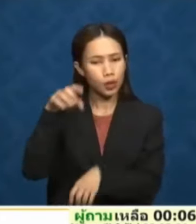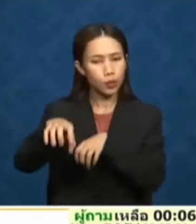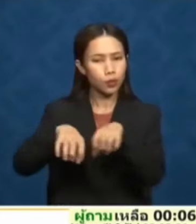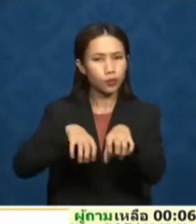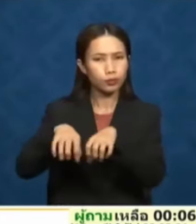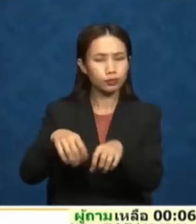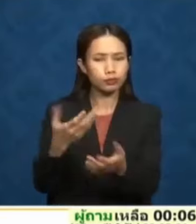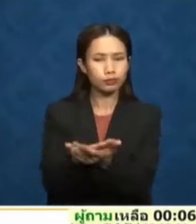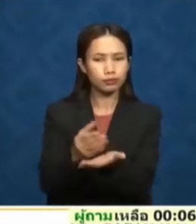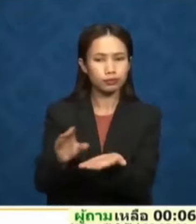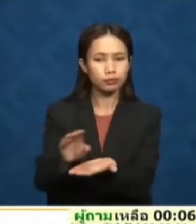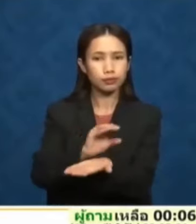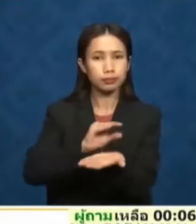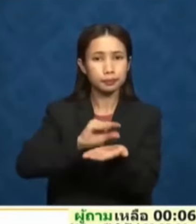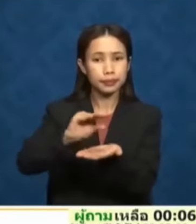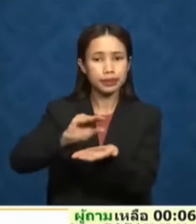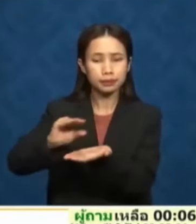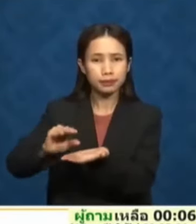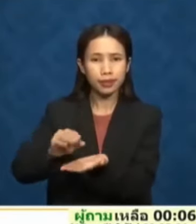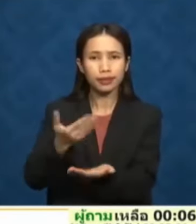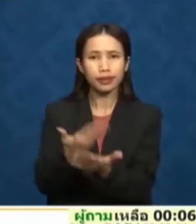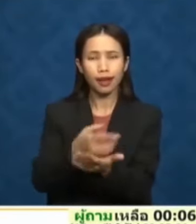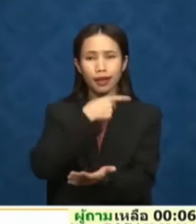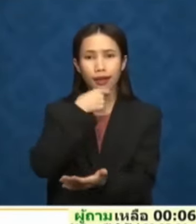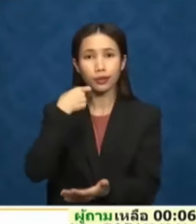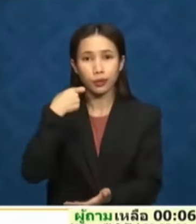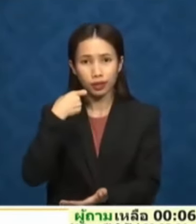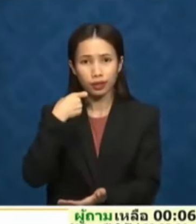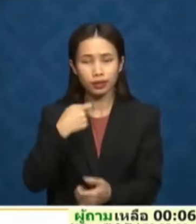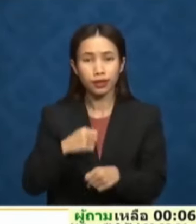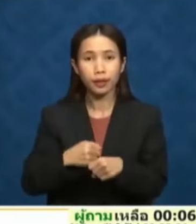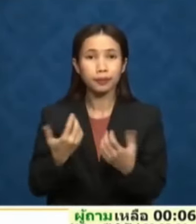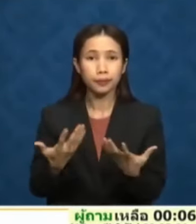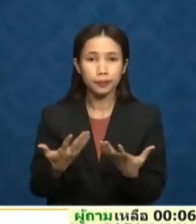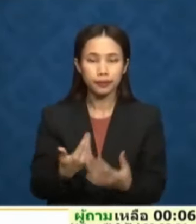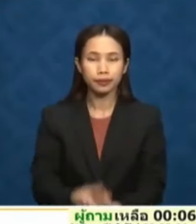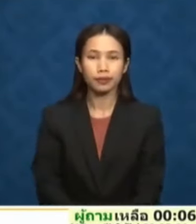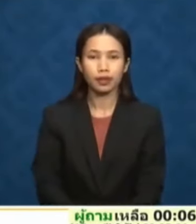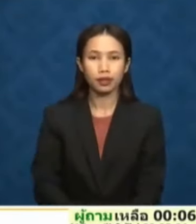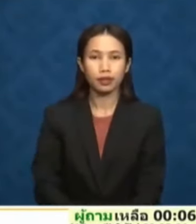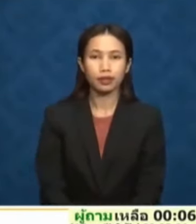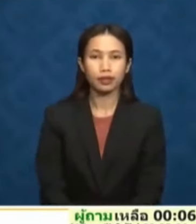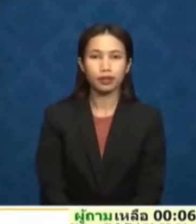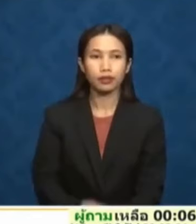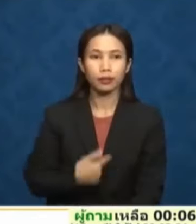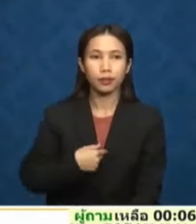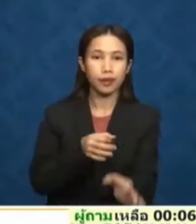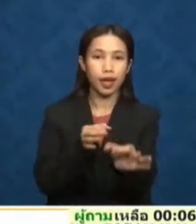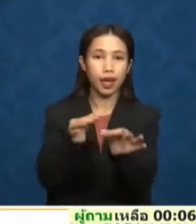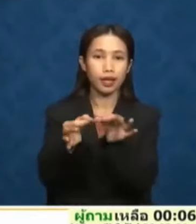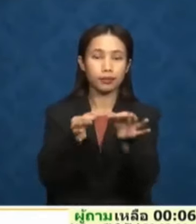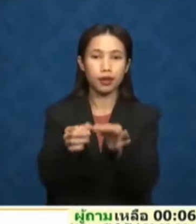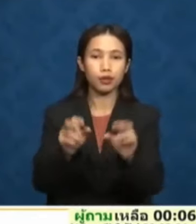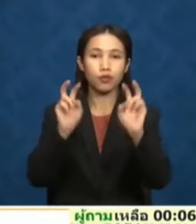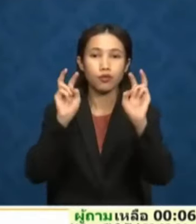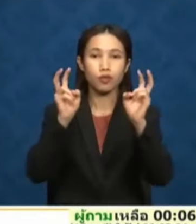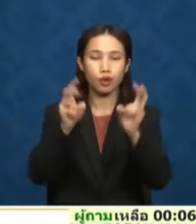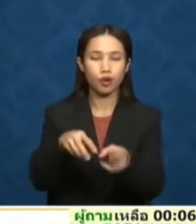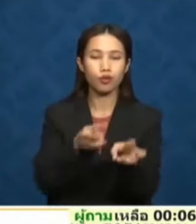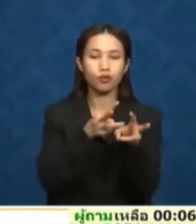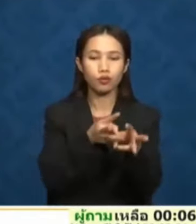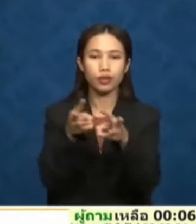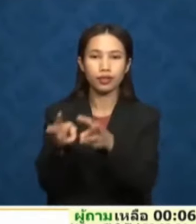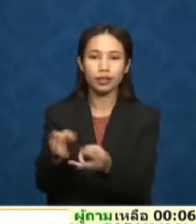ขาดทุนก่อนที่ผมจะตอบเงินค้างจ่ายนะครับผมขออนุญาตชี้แจงประเด็นเรื่องของวิธีการจัด